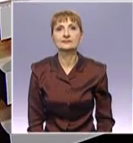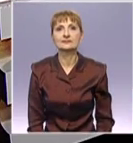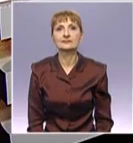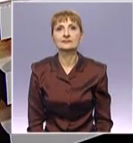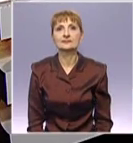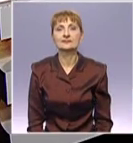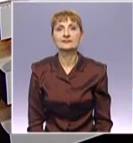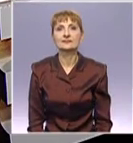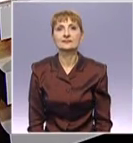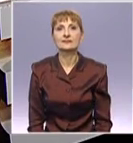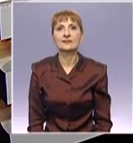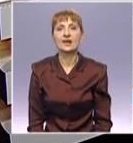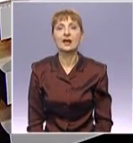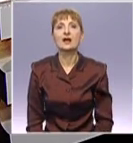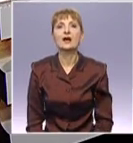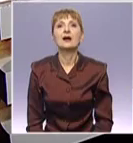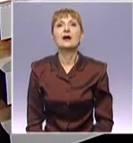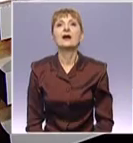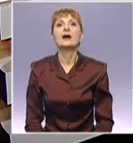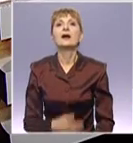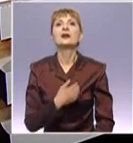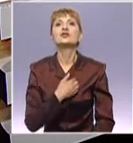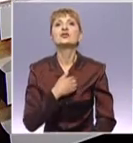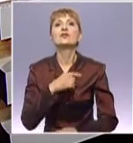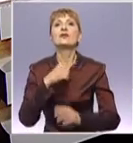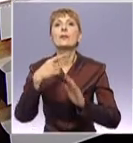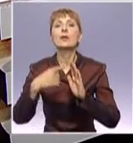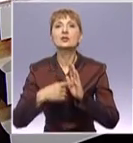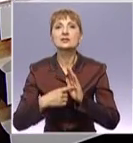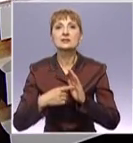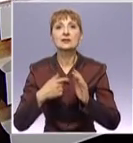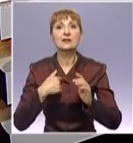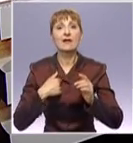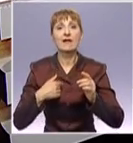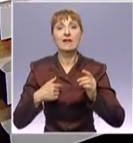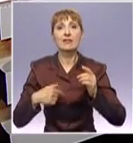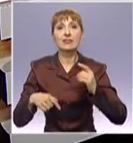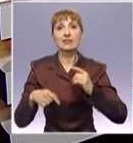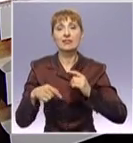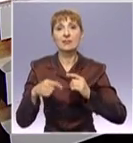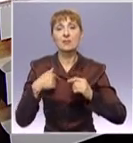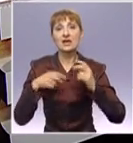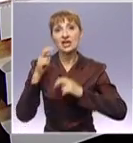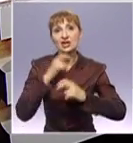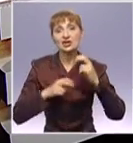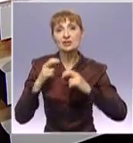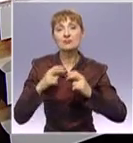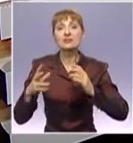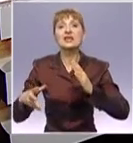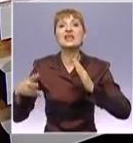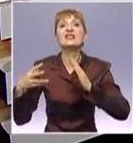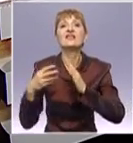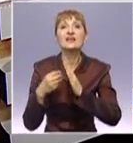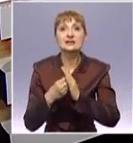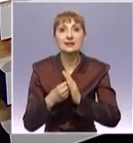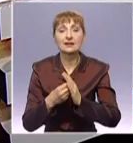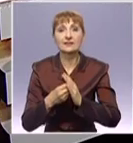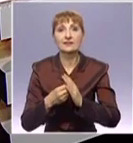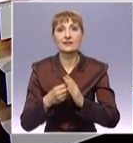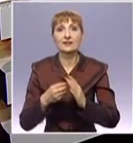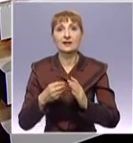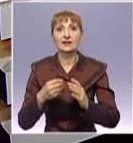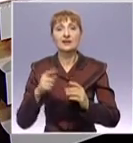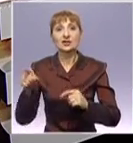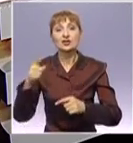вопрос, поскольку я изобретатель, то есть не предприниматель. То есть мы ищем инвесторов, те же